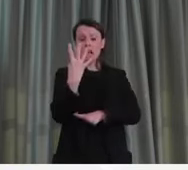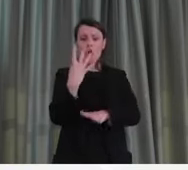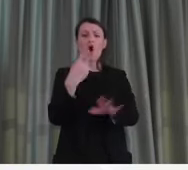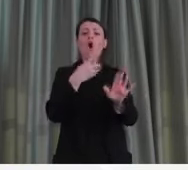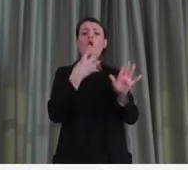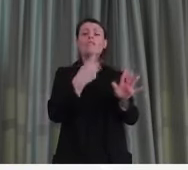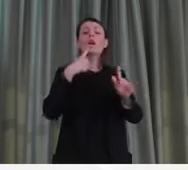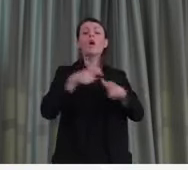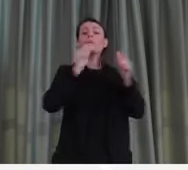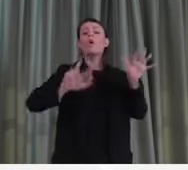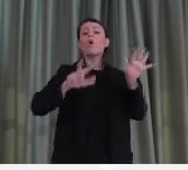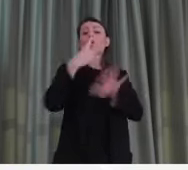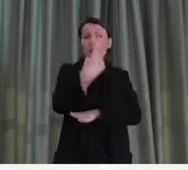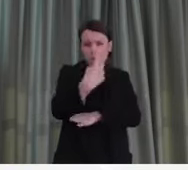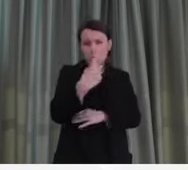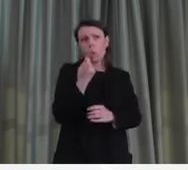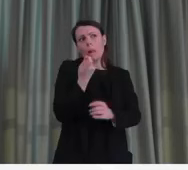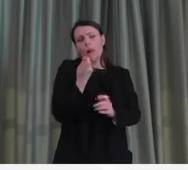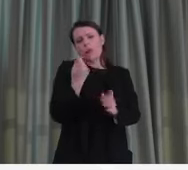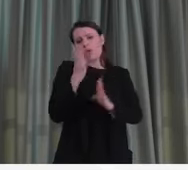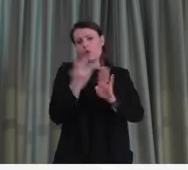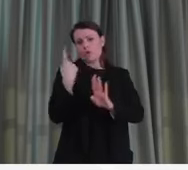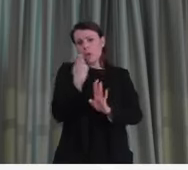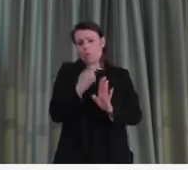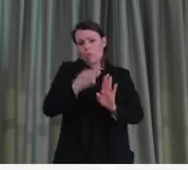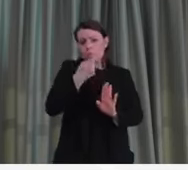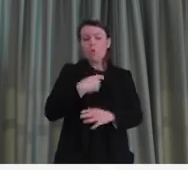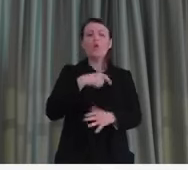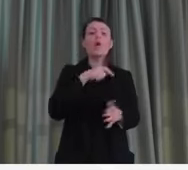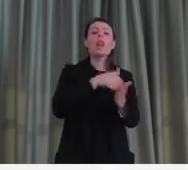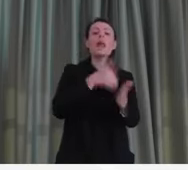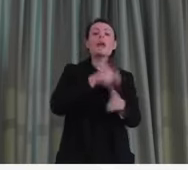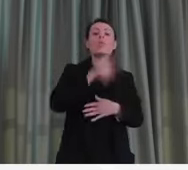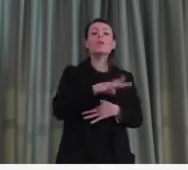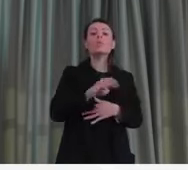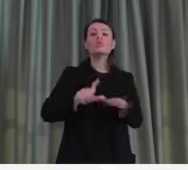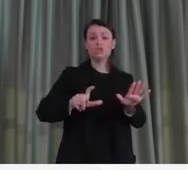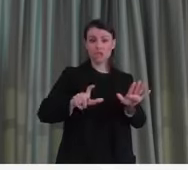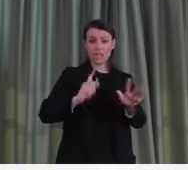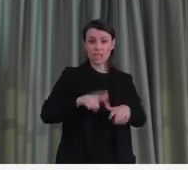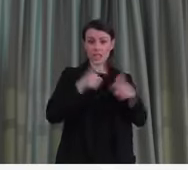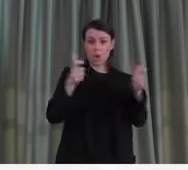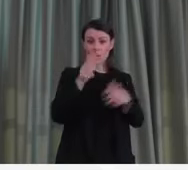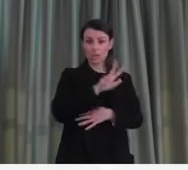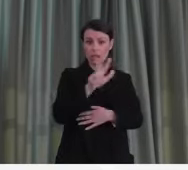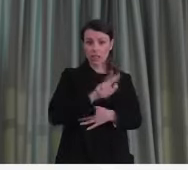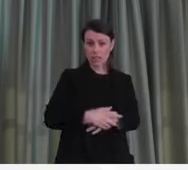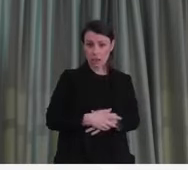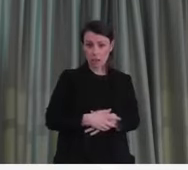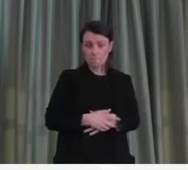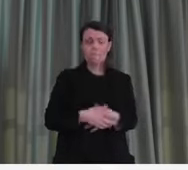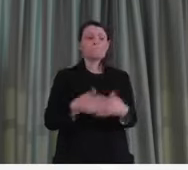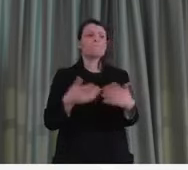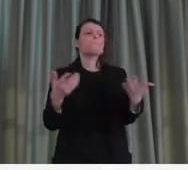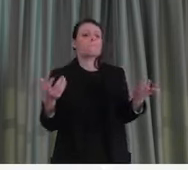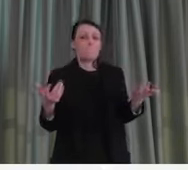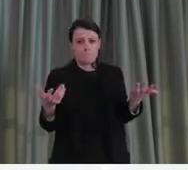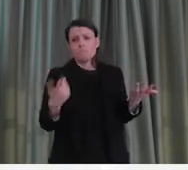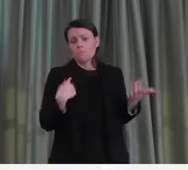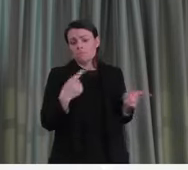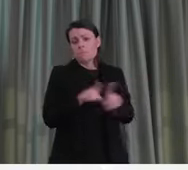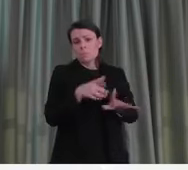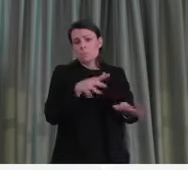più rispetto a ieri ma insomma siamo sulla stessa linea lecco 1470 più 33 e anche qui quindi sulla